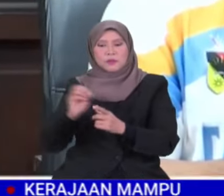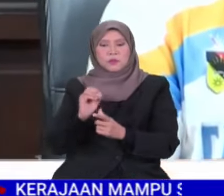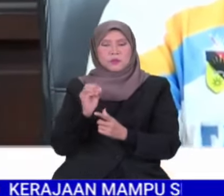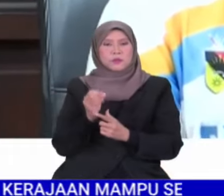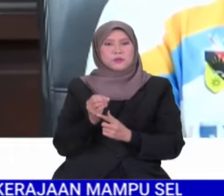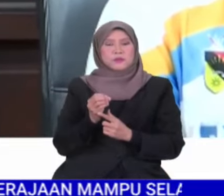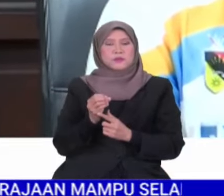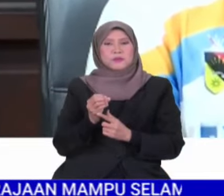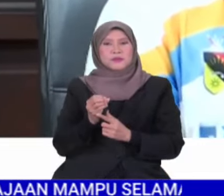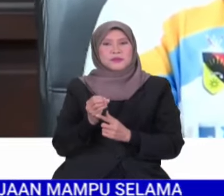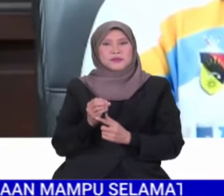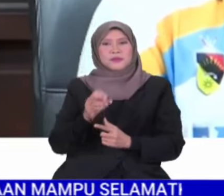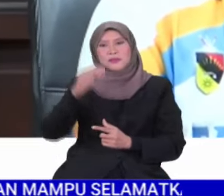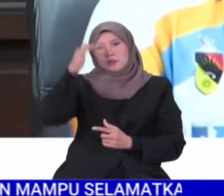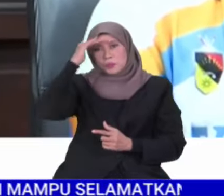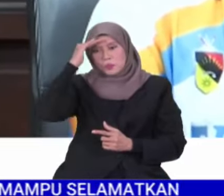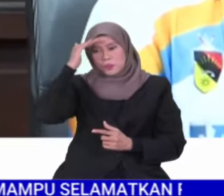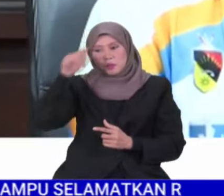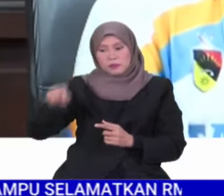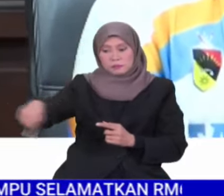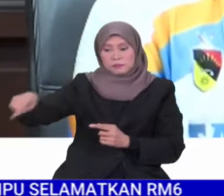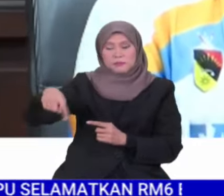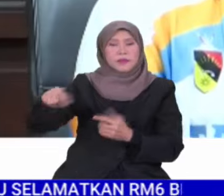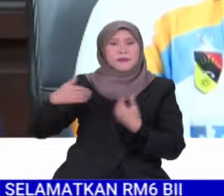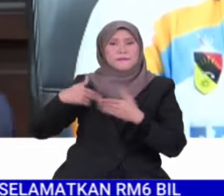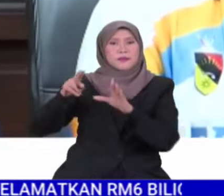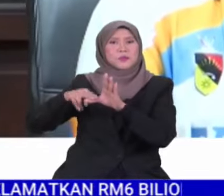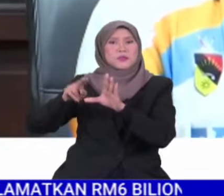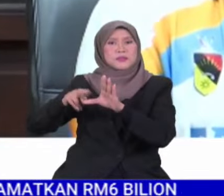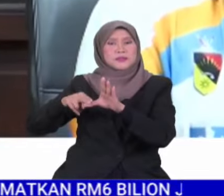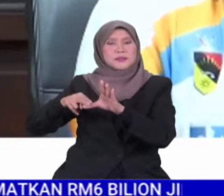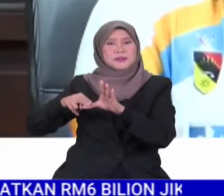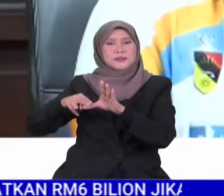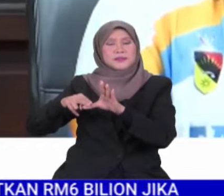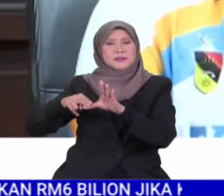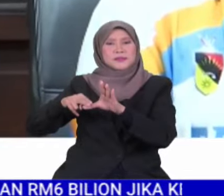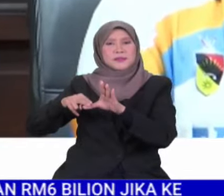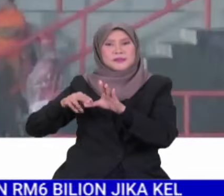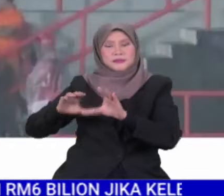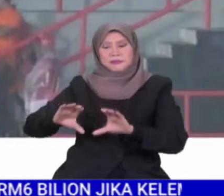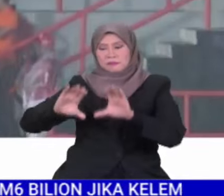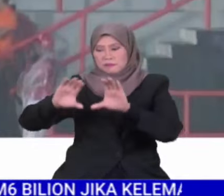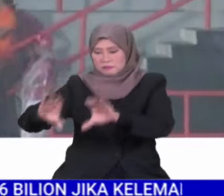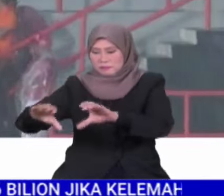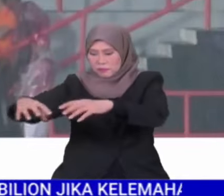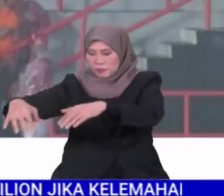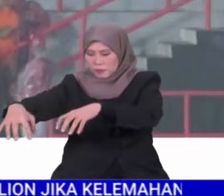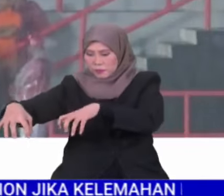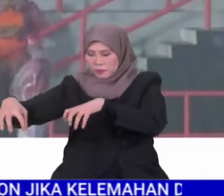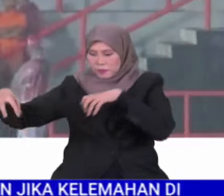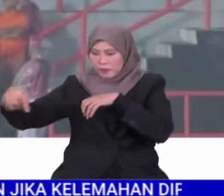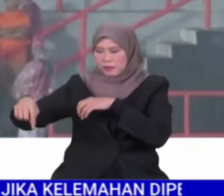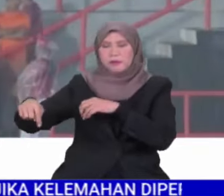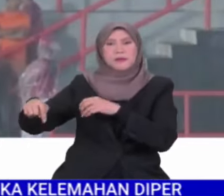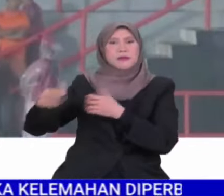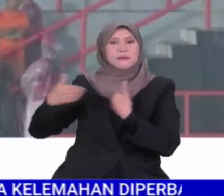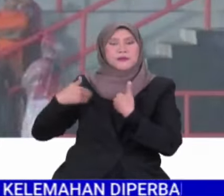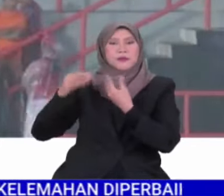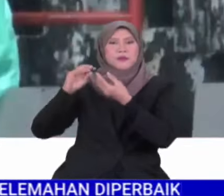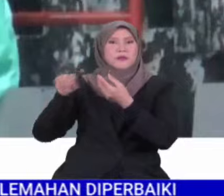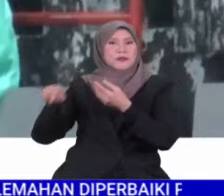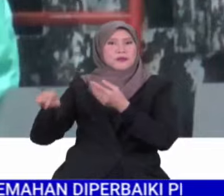stadium di JDT di Johor, mereka ada kerusi yang dipasang kepada setiap tempat duduk. Setiap itu